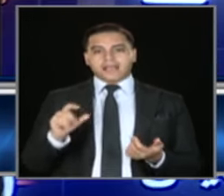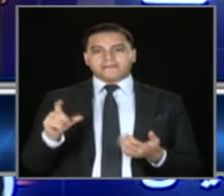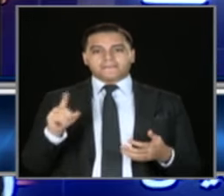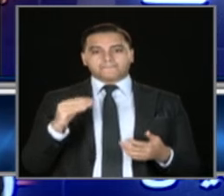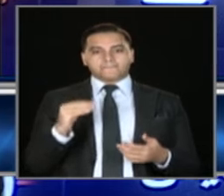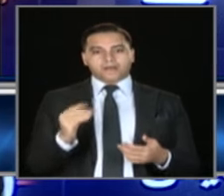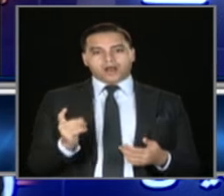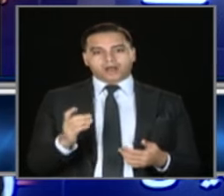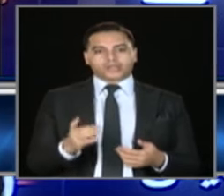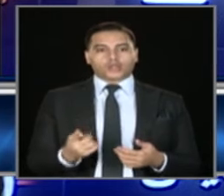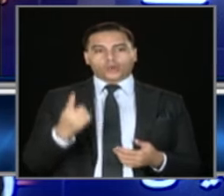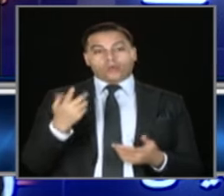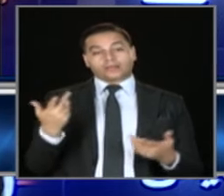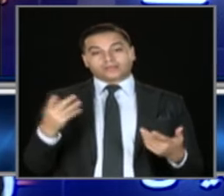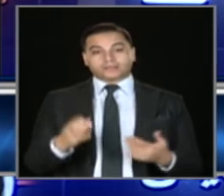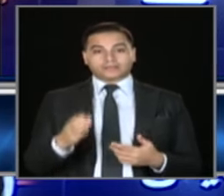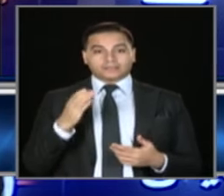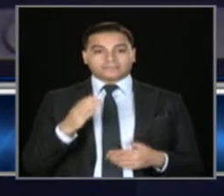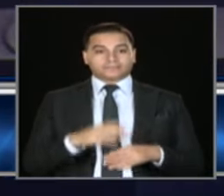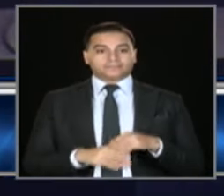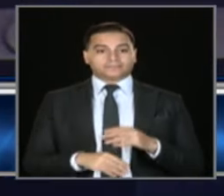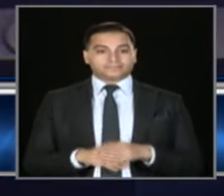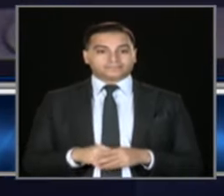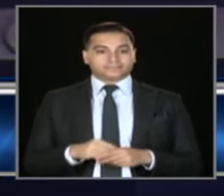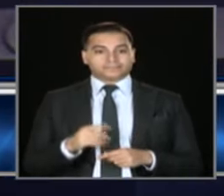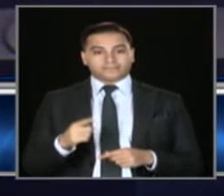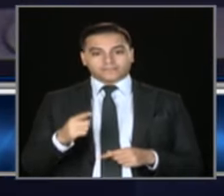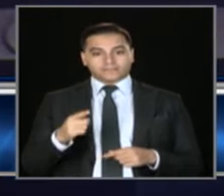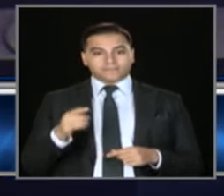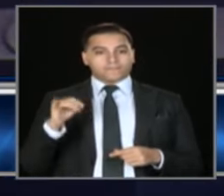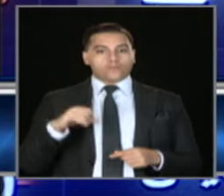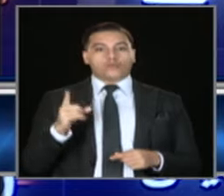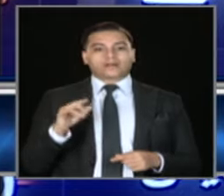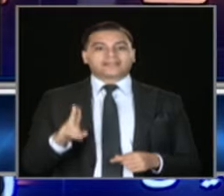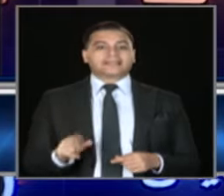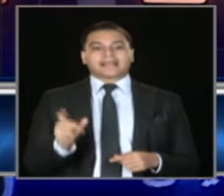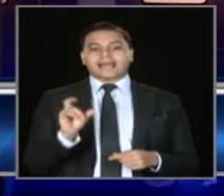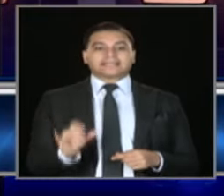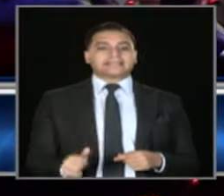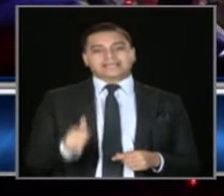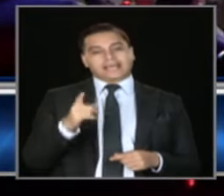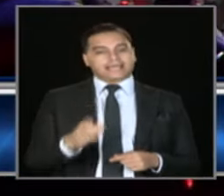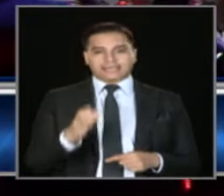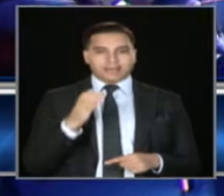لوحدك وإجابتك. موريتانيا؟ موريتانيا إجابة خاطئة.